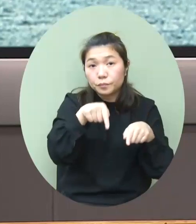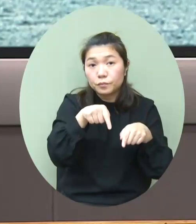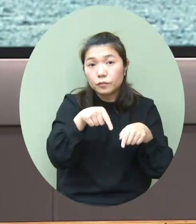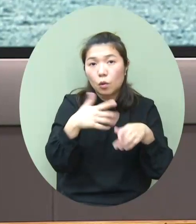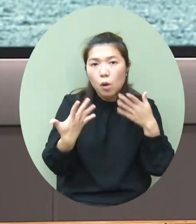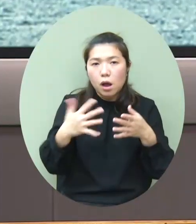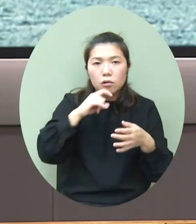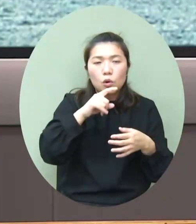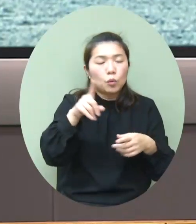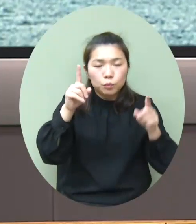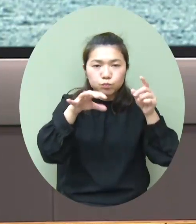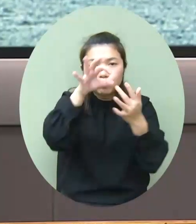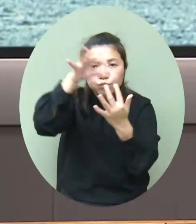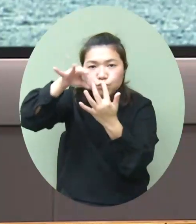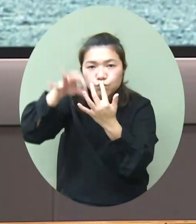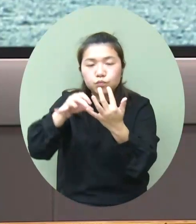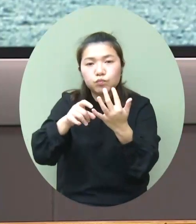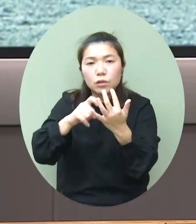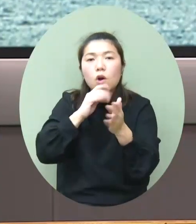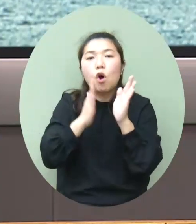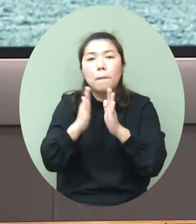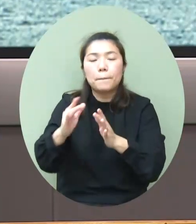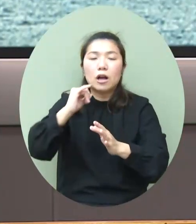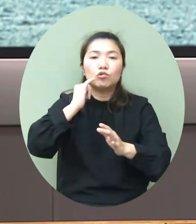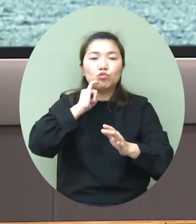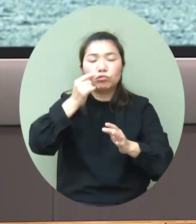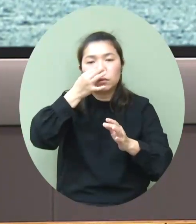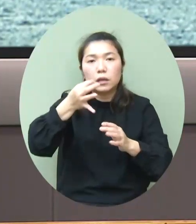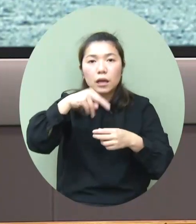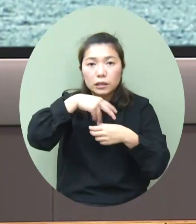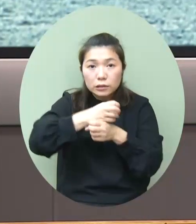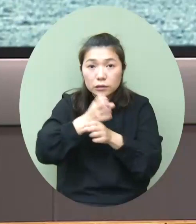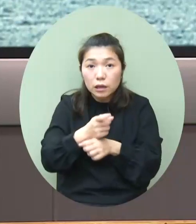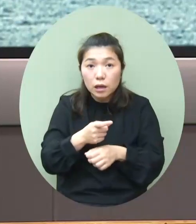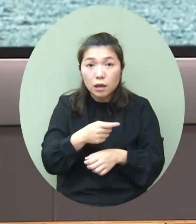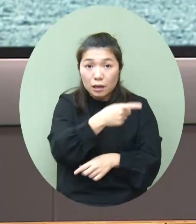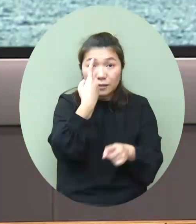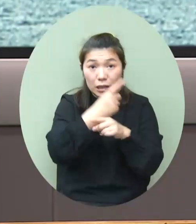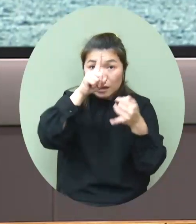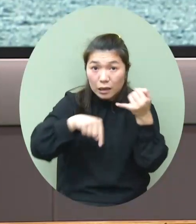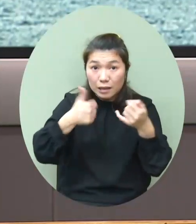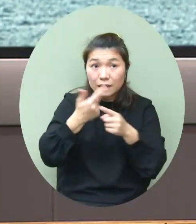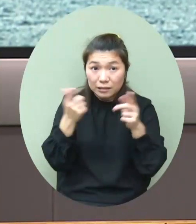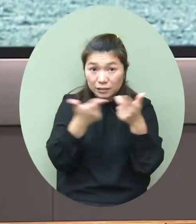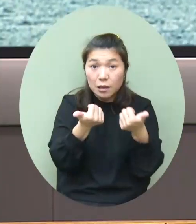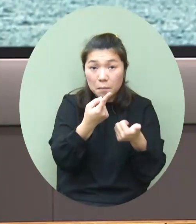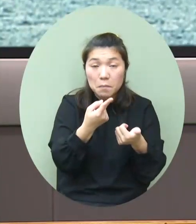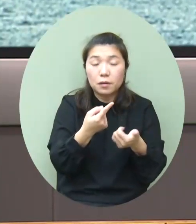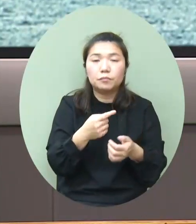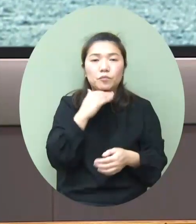往后已经呈报的市民，我们会也抽样安排他们做核酸的测试，